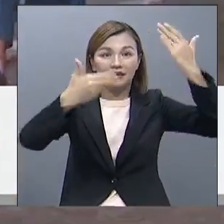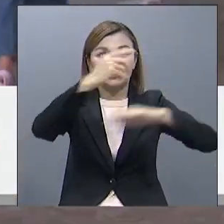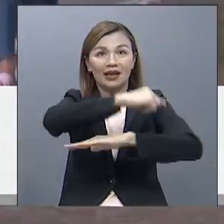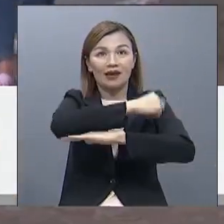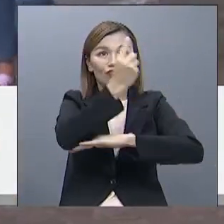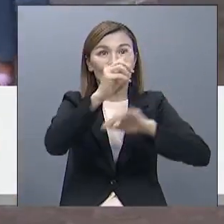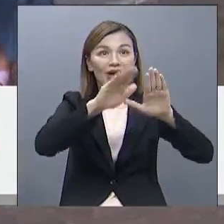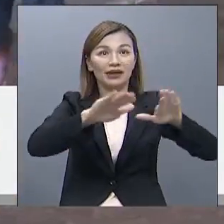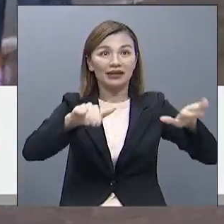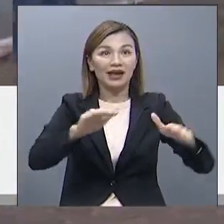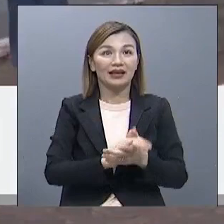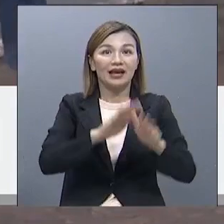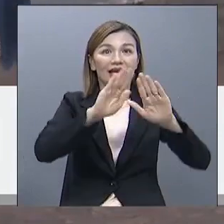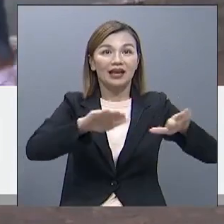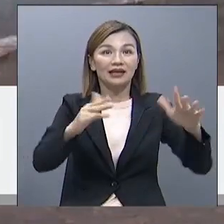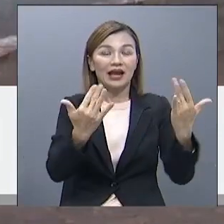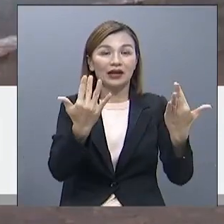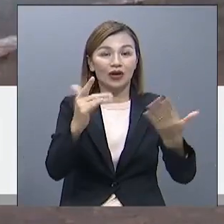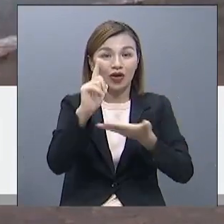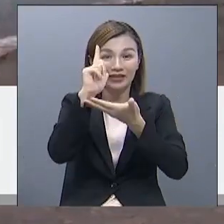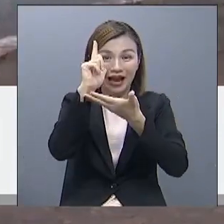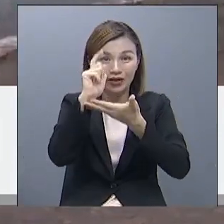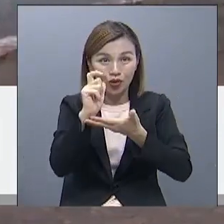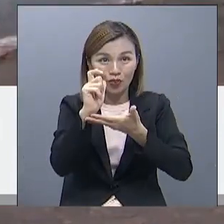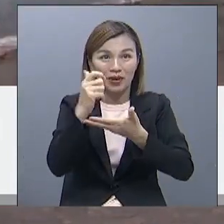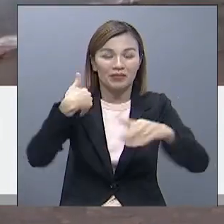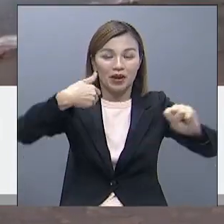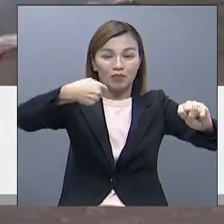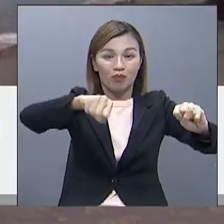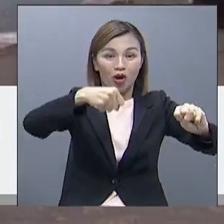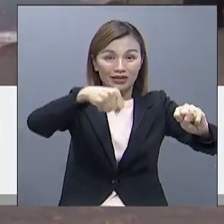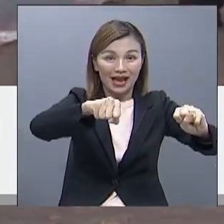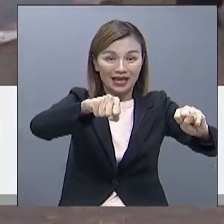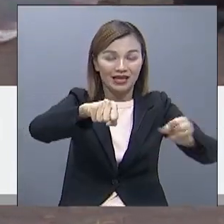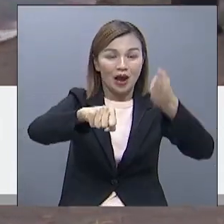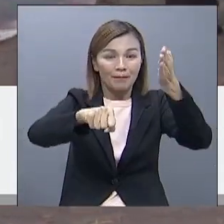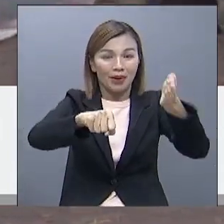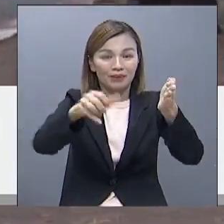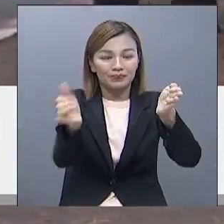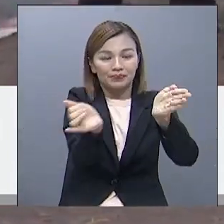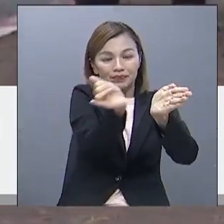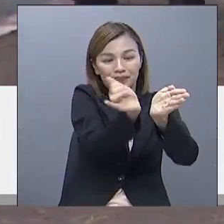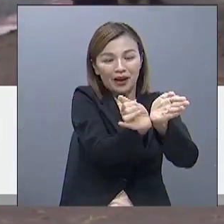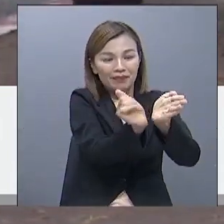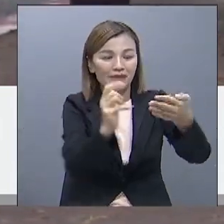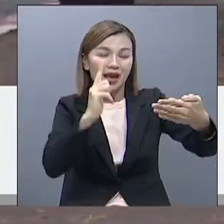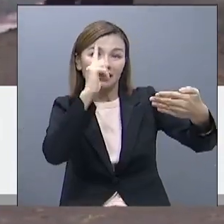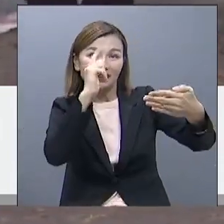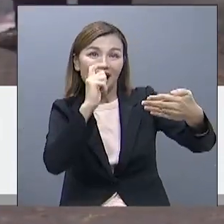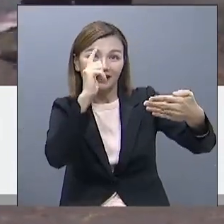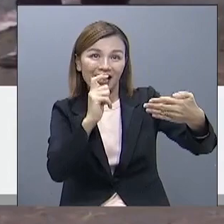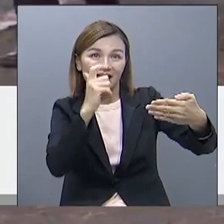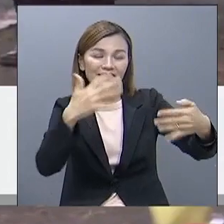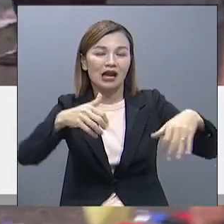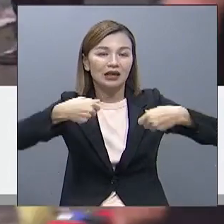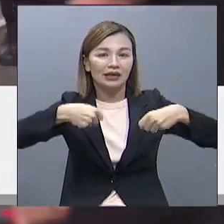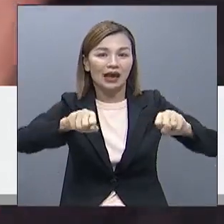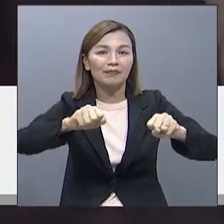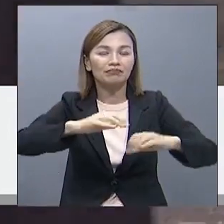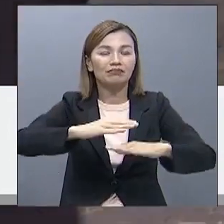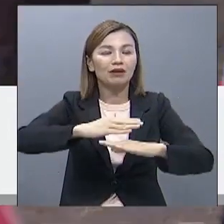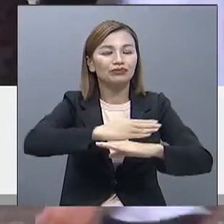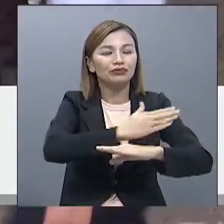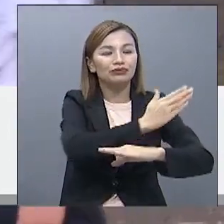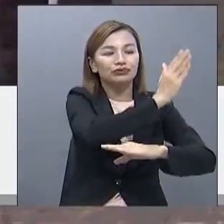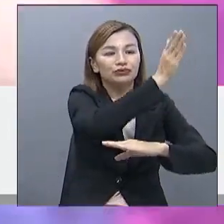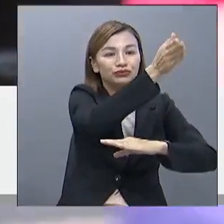มีเด็กๆรอถ่ายรูปคู่กับรถจักรยานยนต์บิ๊กไบค์ค่ะก่อนที่จะทดลองซ้อนท้ายรถขับขี่วนไปบนเขาซึ่งซุ้มนี้เป็นการรวม